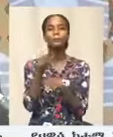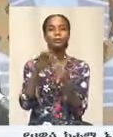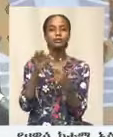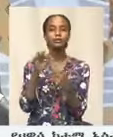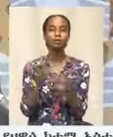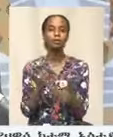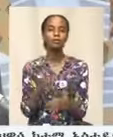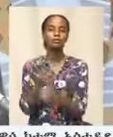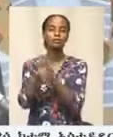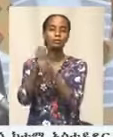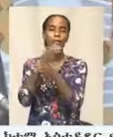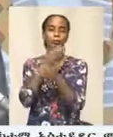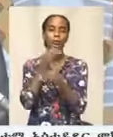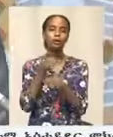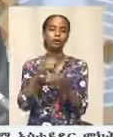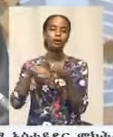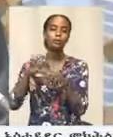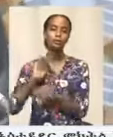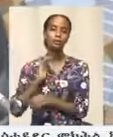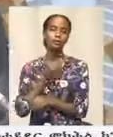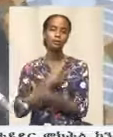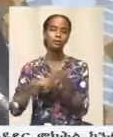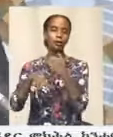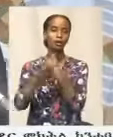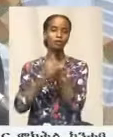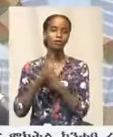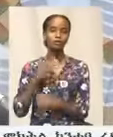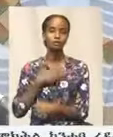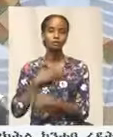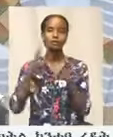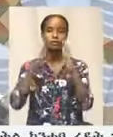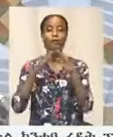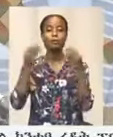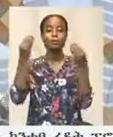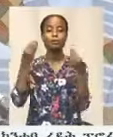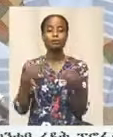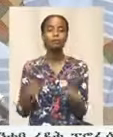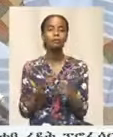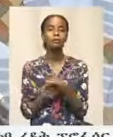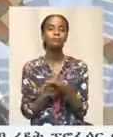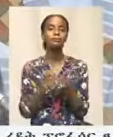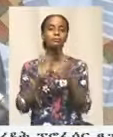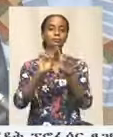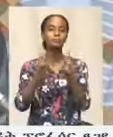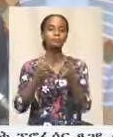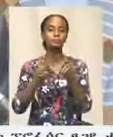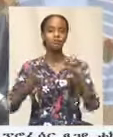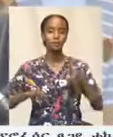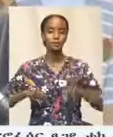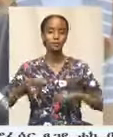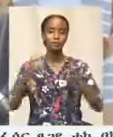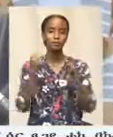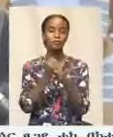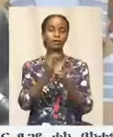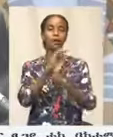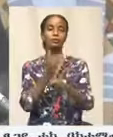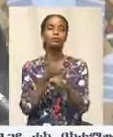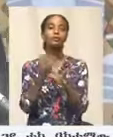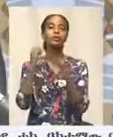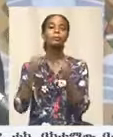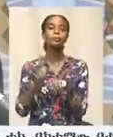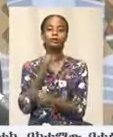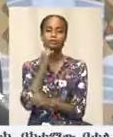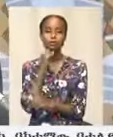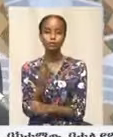አስታኮ አካባቢያችን፣ ሀገራችን ሰላሟ እንድታጣ የተለያየ ሴራ የሚጎነጉኑ ኃይሎች